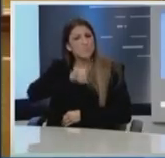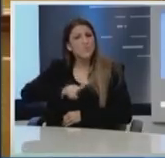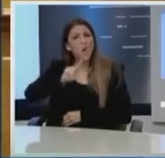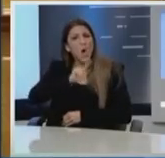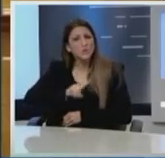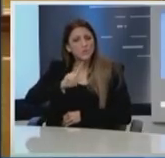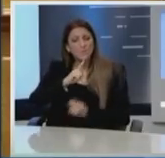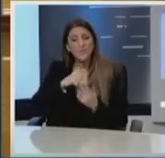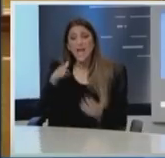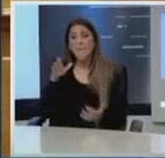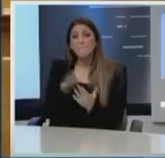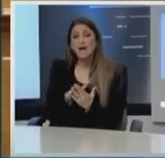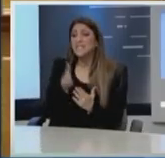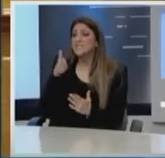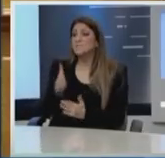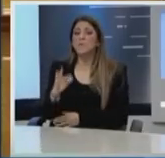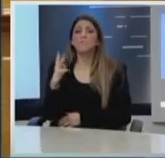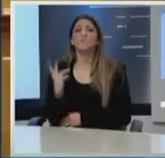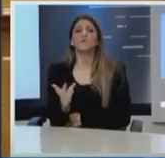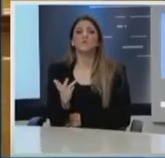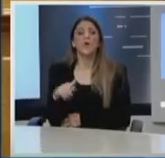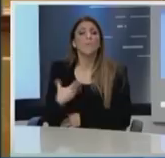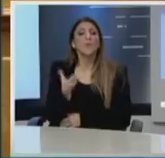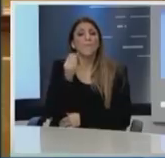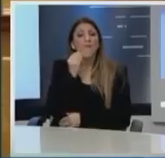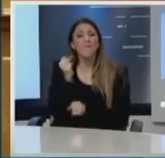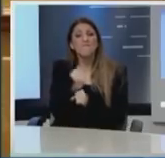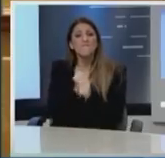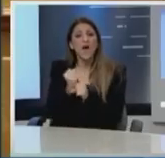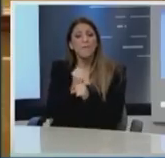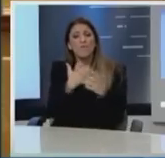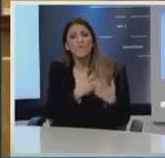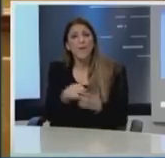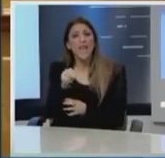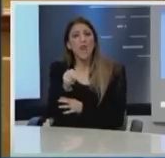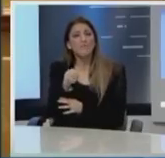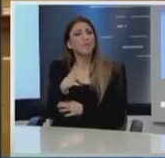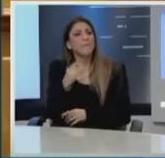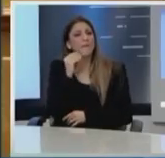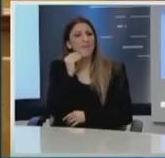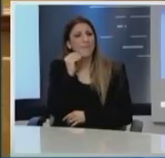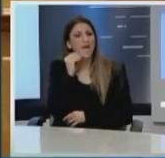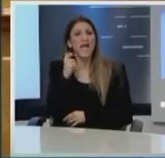Πώς πήγαν οι μάρτυρες εκεί? Πότε μάθαμε την Νοβάρτης? Άκουσα σήμερα ότι πώς ξέρατε, κύριε Υπουργέ, για την